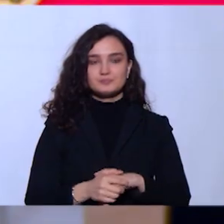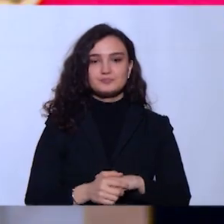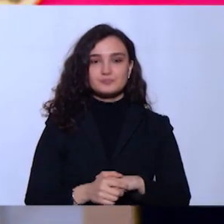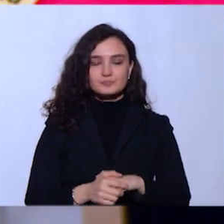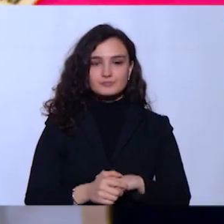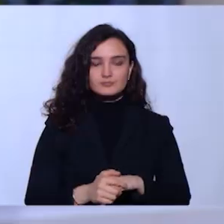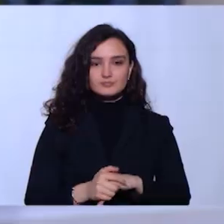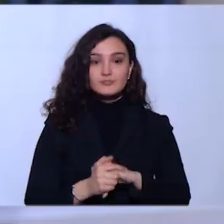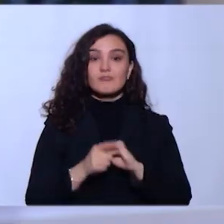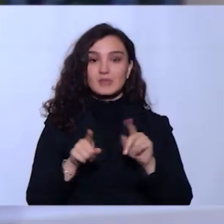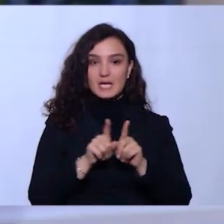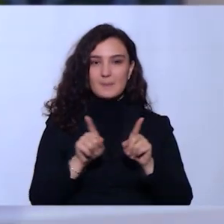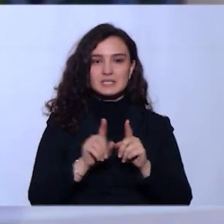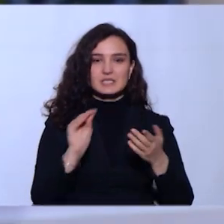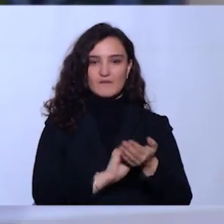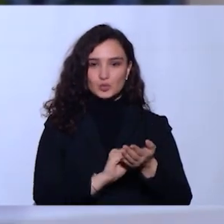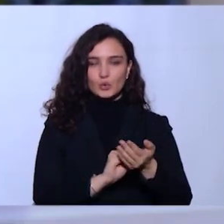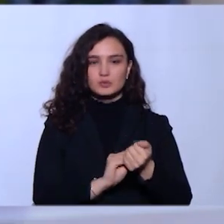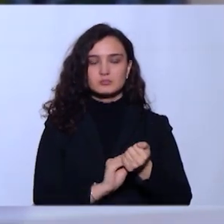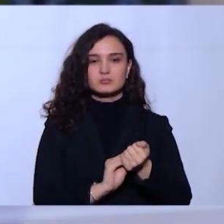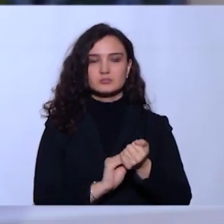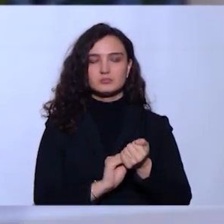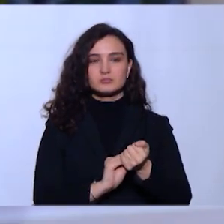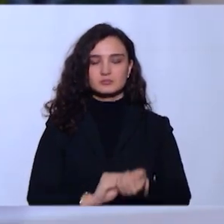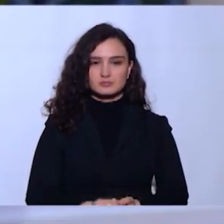დაუშვათ. ამაზე დავდოთ